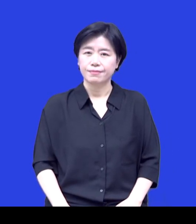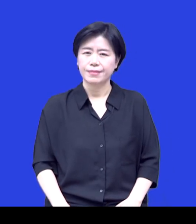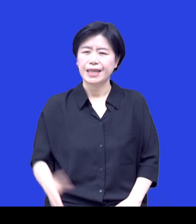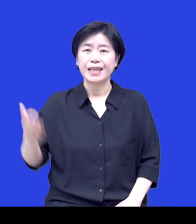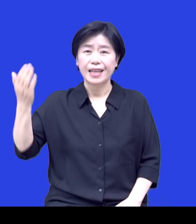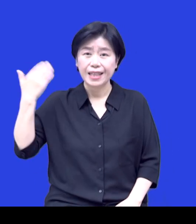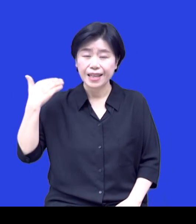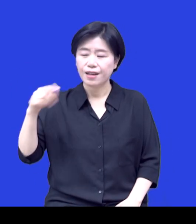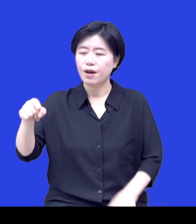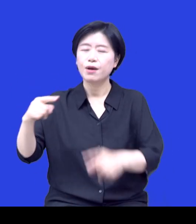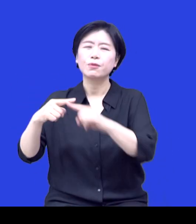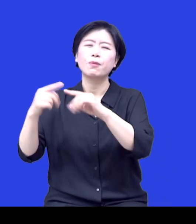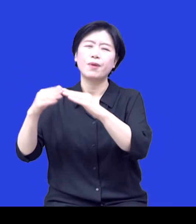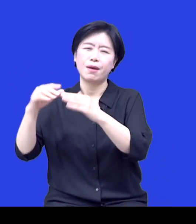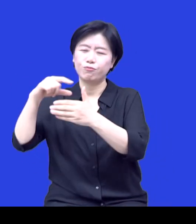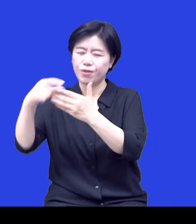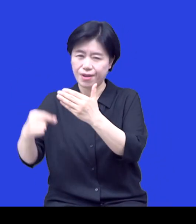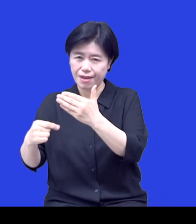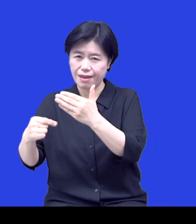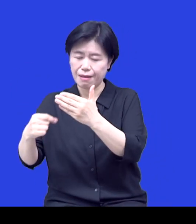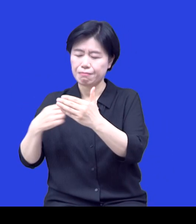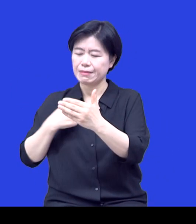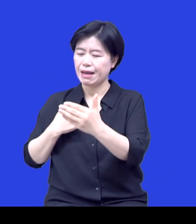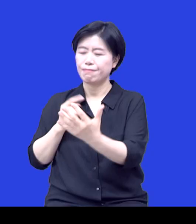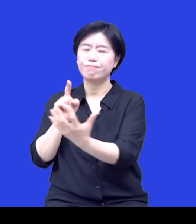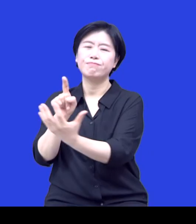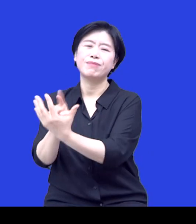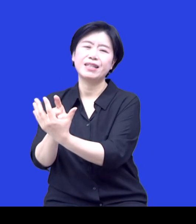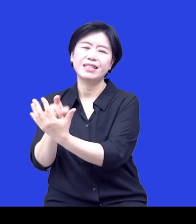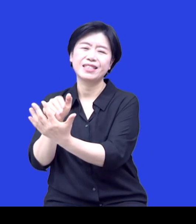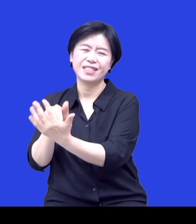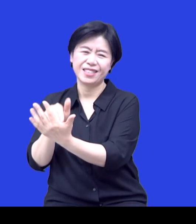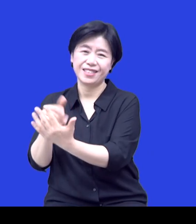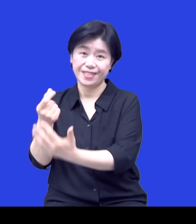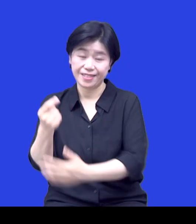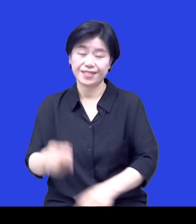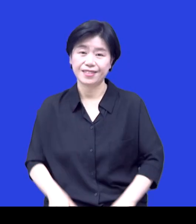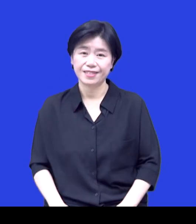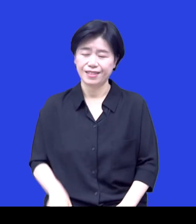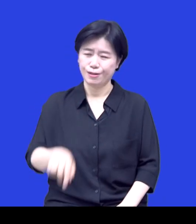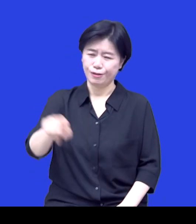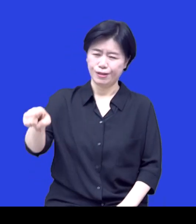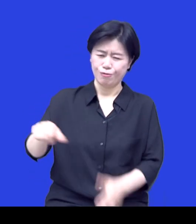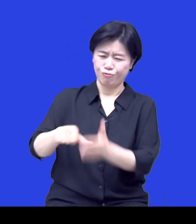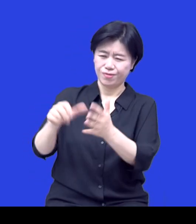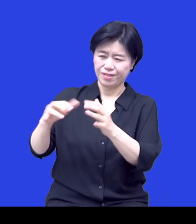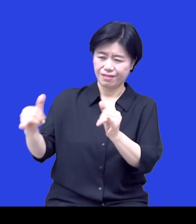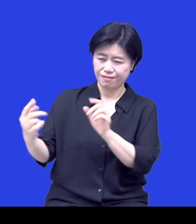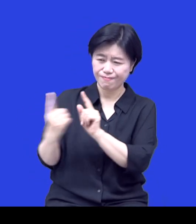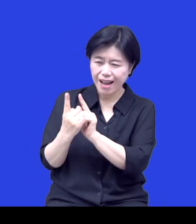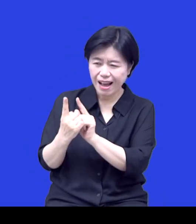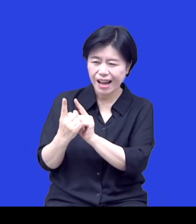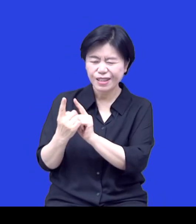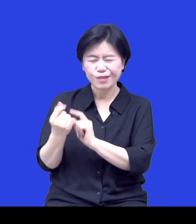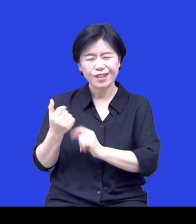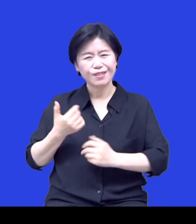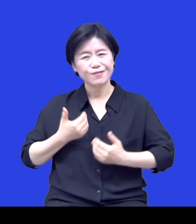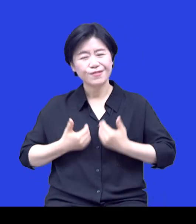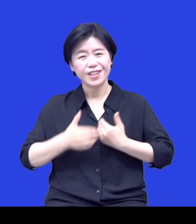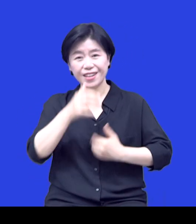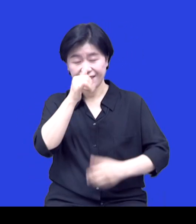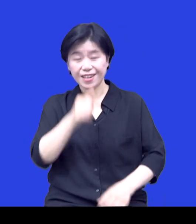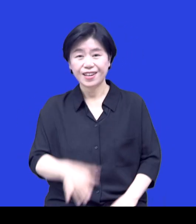CEO 사역이나 이 네네. 연예인 사역을 하신 건데 저는 사실 그런 유명한 분들이랑 있는 게 저는 굉장히 좀 부담스러워. 호텔 가서 그런